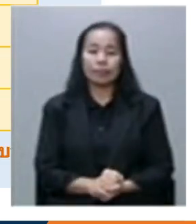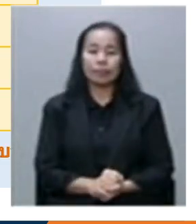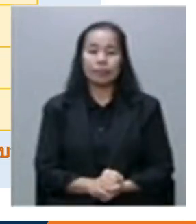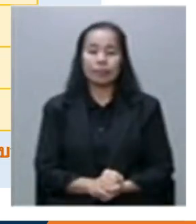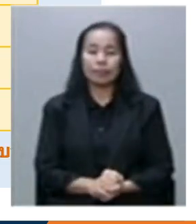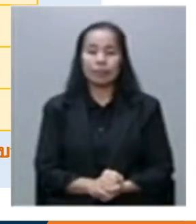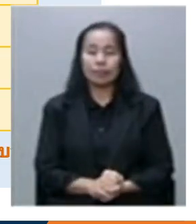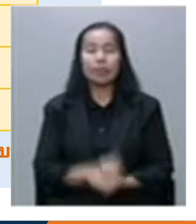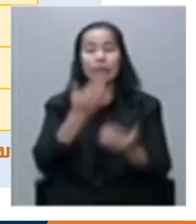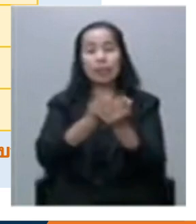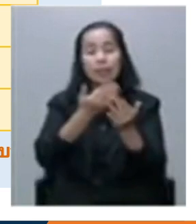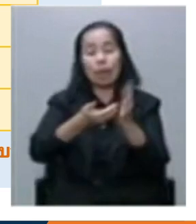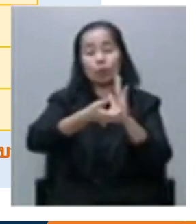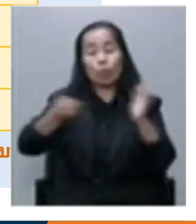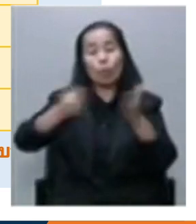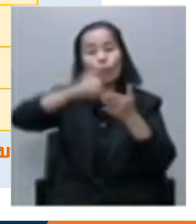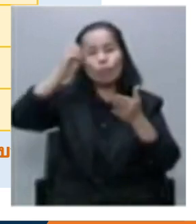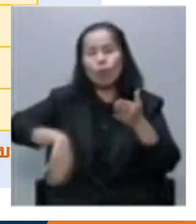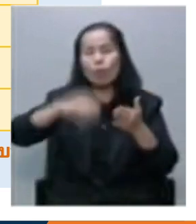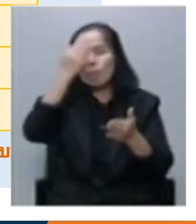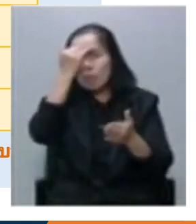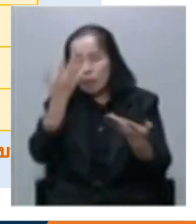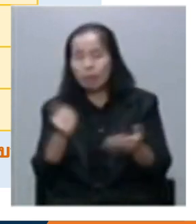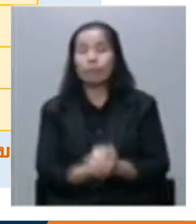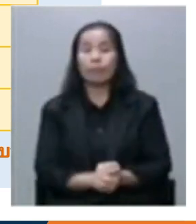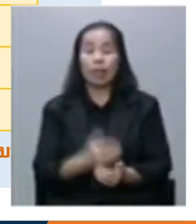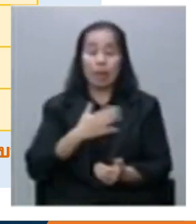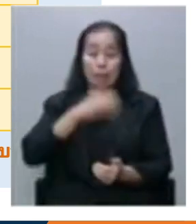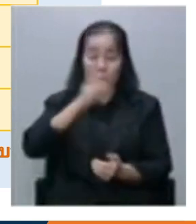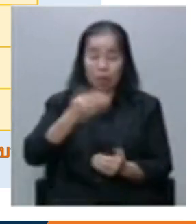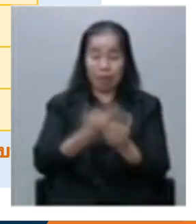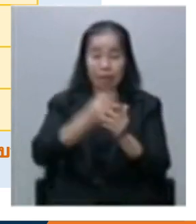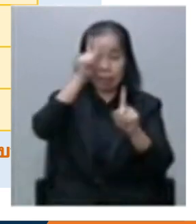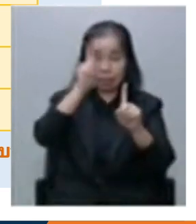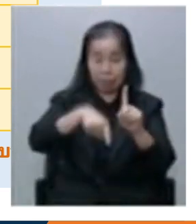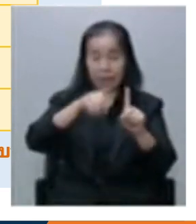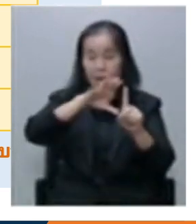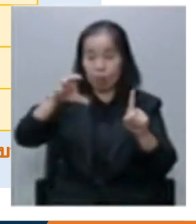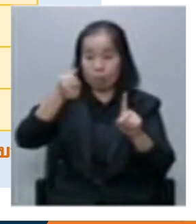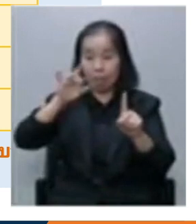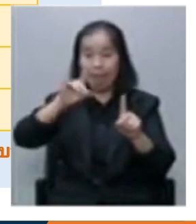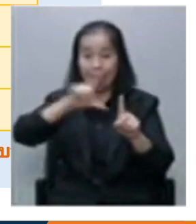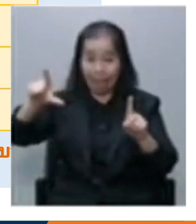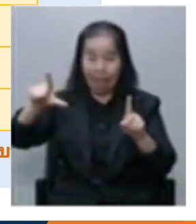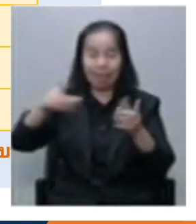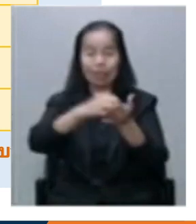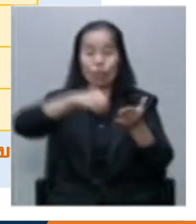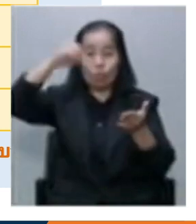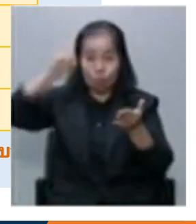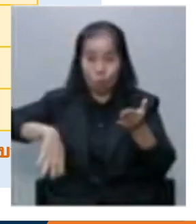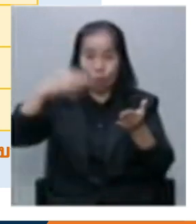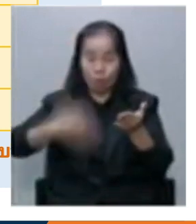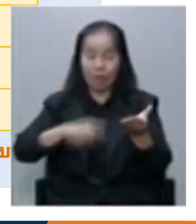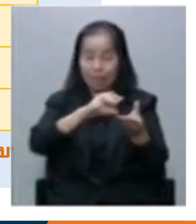ที่ว่าตัดงบผูกพันตัดไปยังไงครับท่านประธานจากที่บอกว่าตัดไป 1,518 ล้านบาทนั้นนะครับเกี่ยวข้องงบผูกพัน